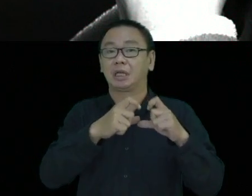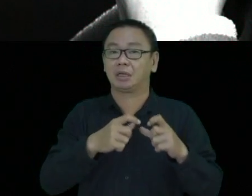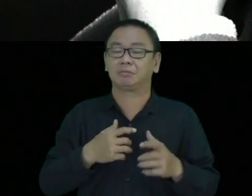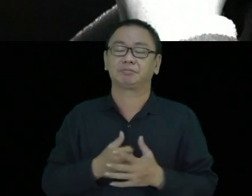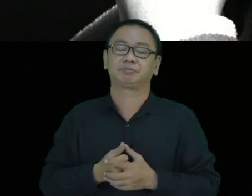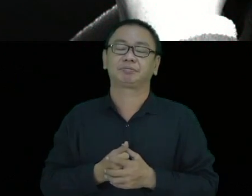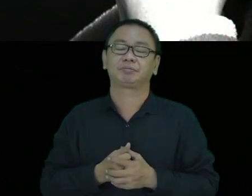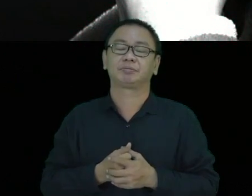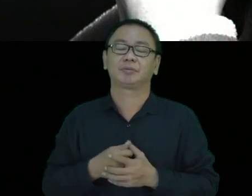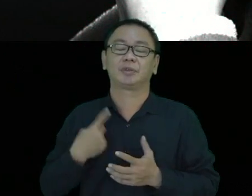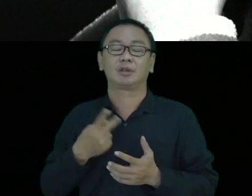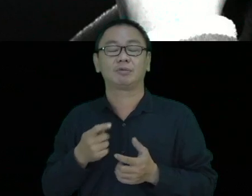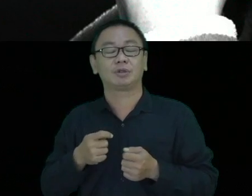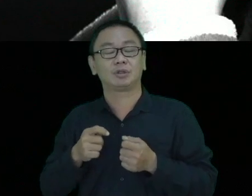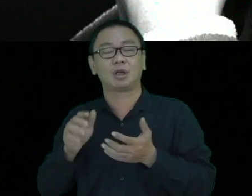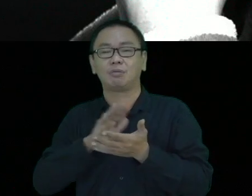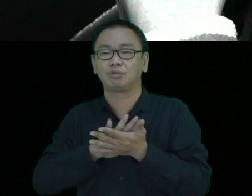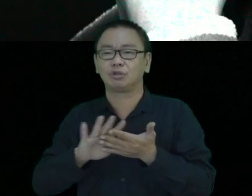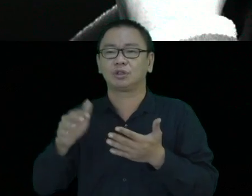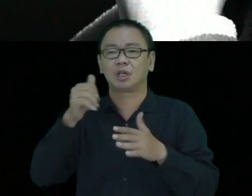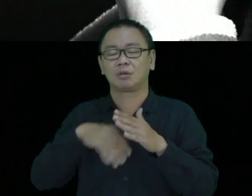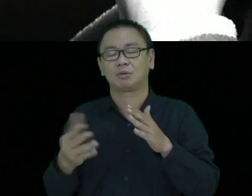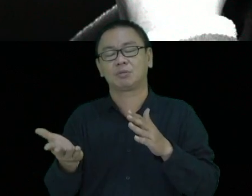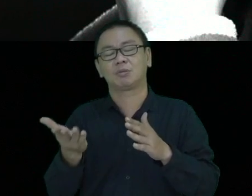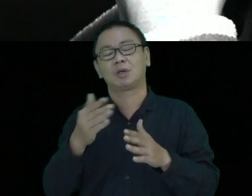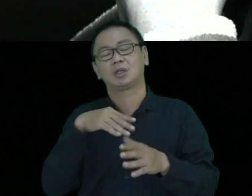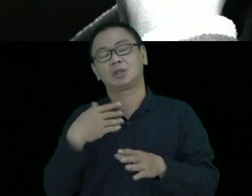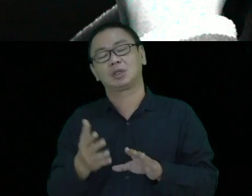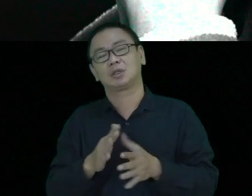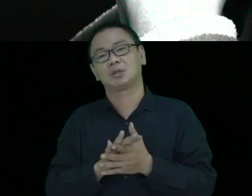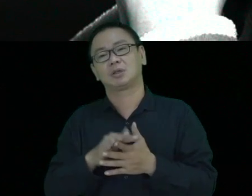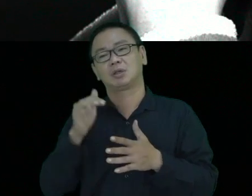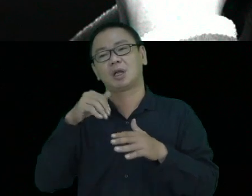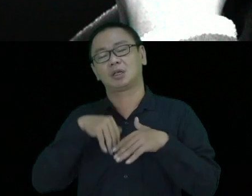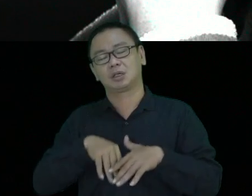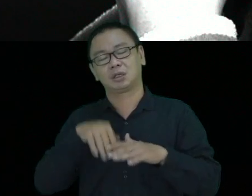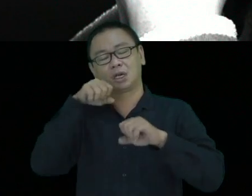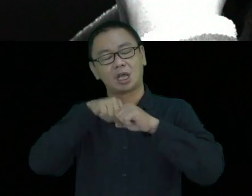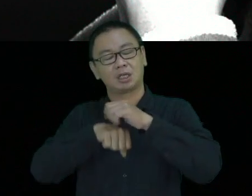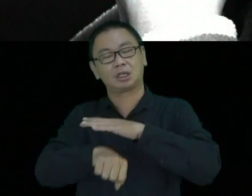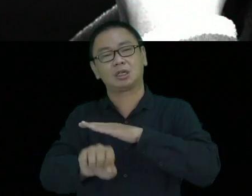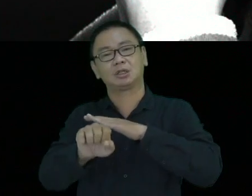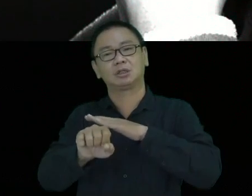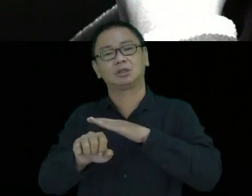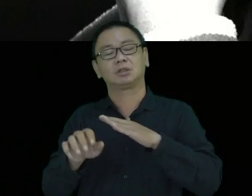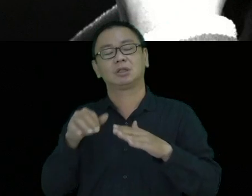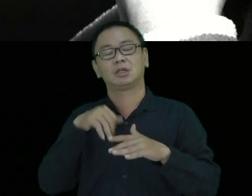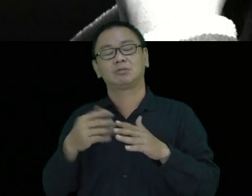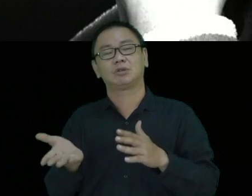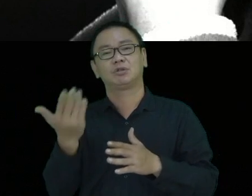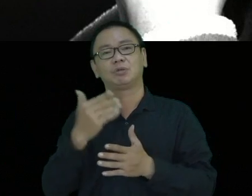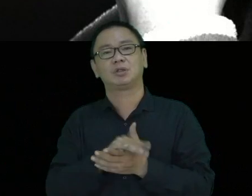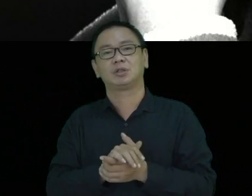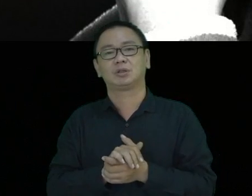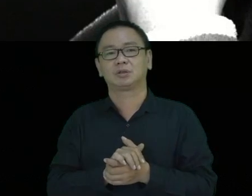kami diampuni, di dalam kematian kami dilahirkan dalam hidup yang sejati. Dan di dalam Putra-Mu yang diberkati